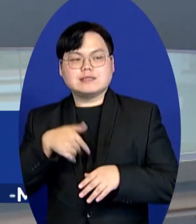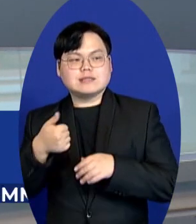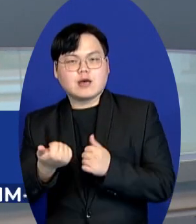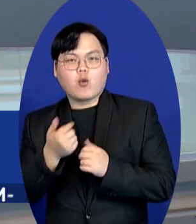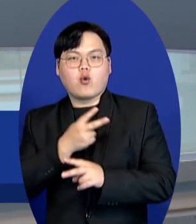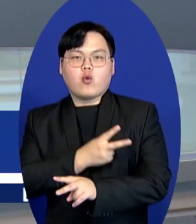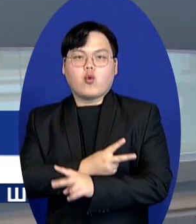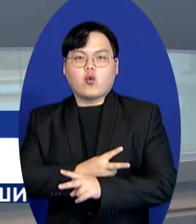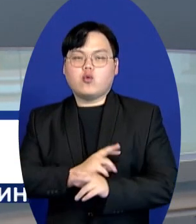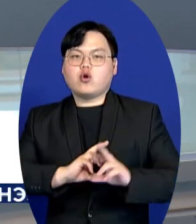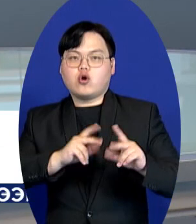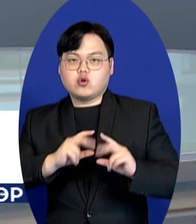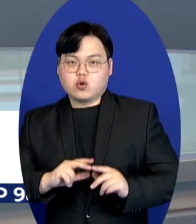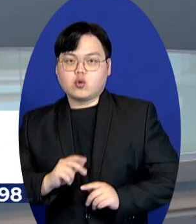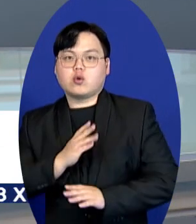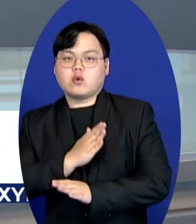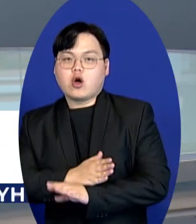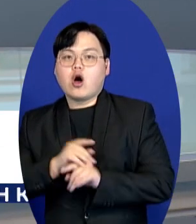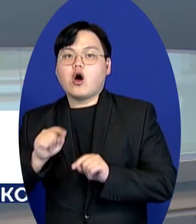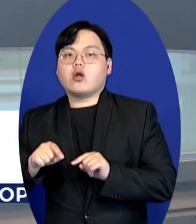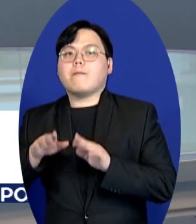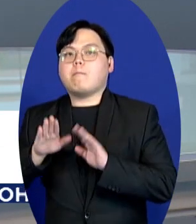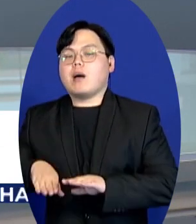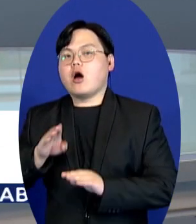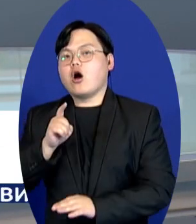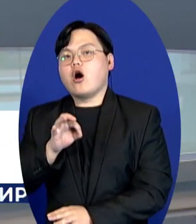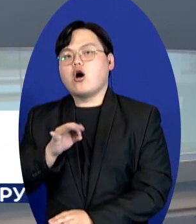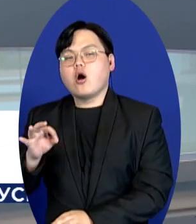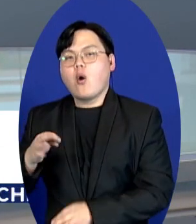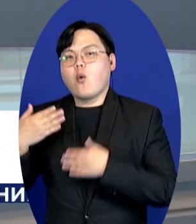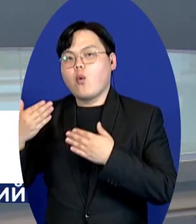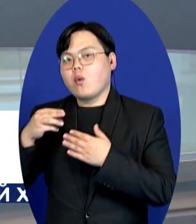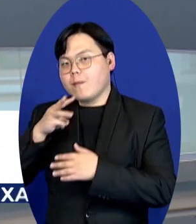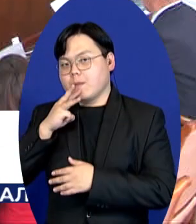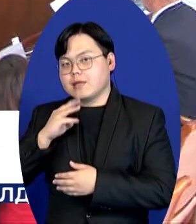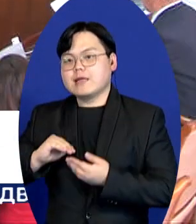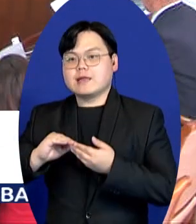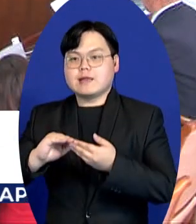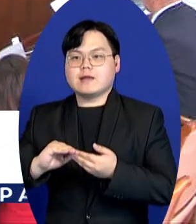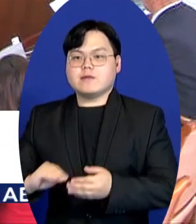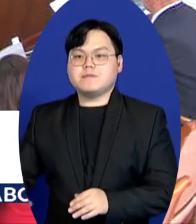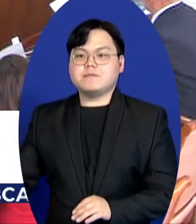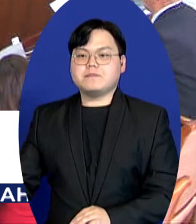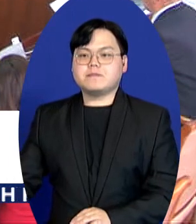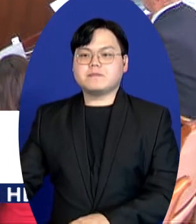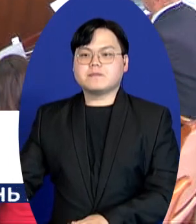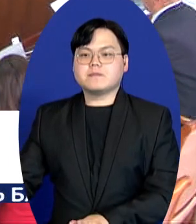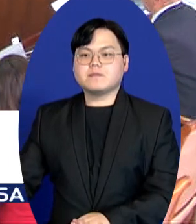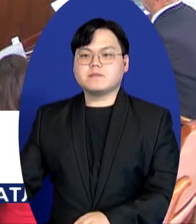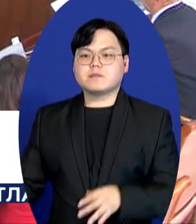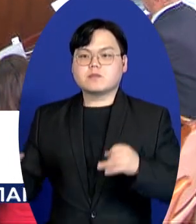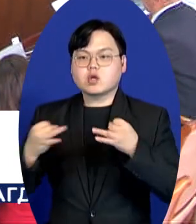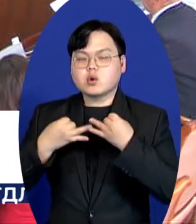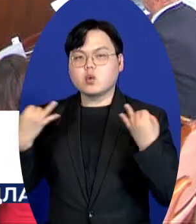хуульд нэмэлт өөрчлөлт оруулад байна. Одоо төрийн байгуулалтын байнгын хорооны хуралдааны мэдээллийг хүргэе. Яг зөвхөн одоо Улсын